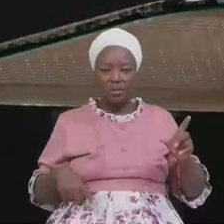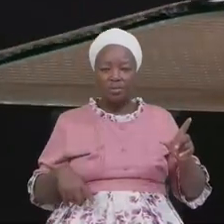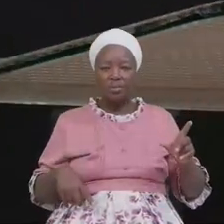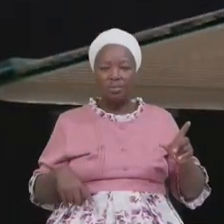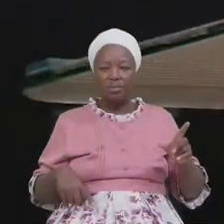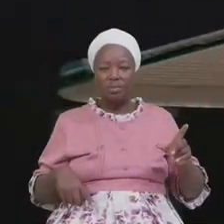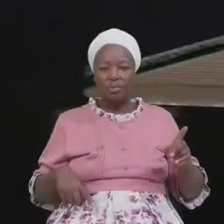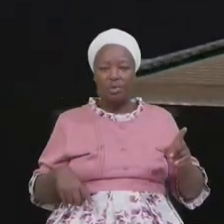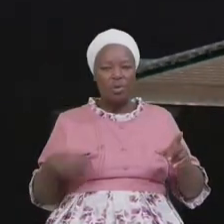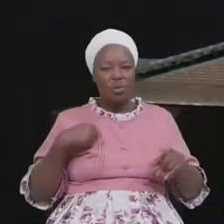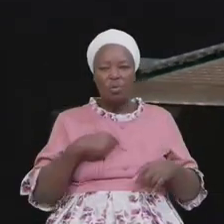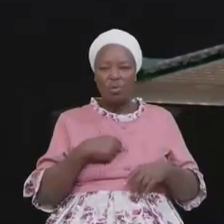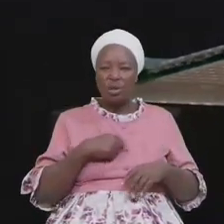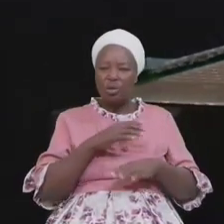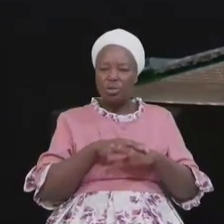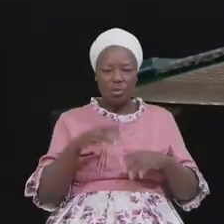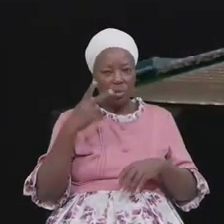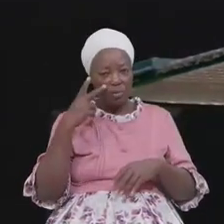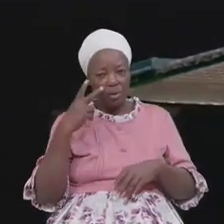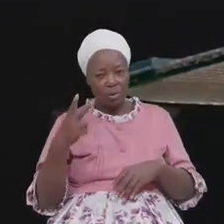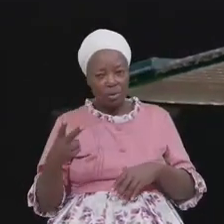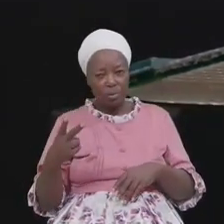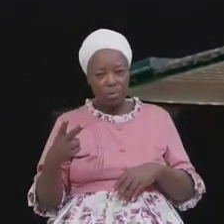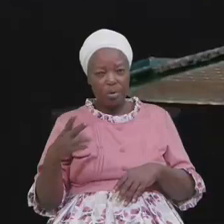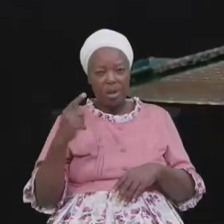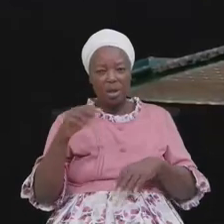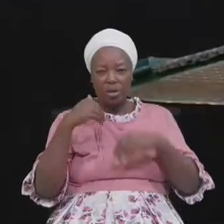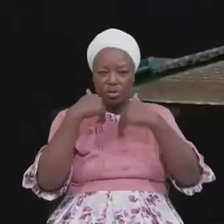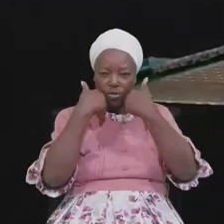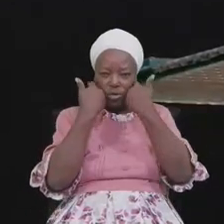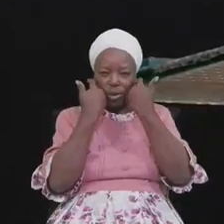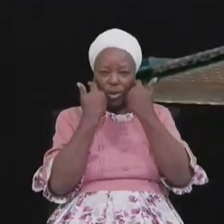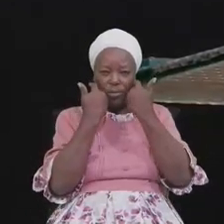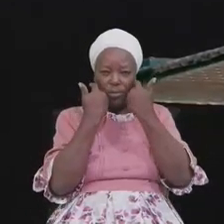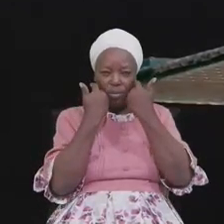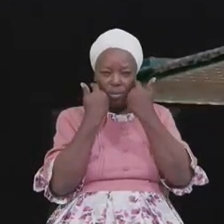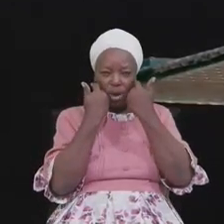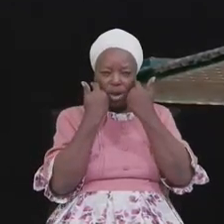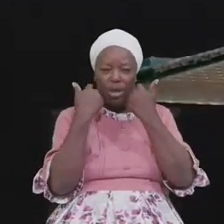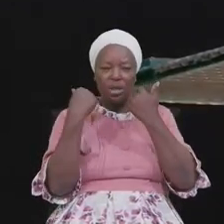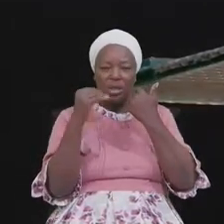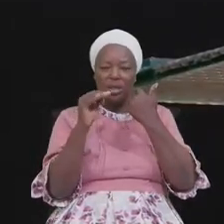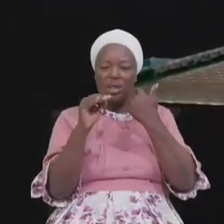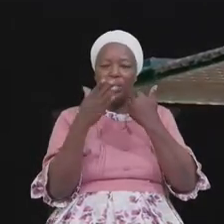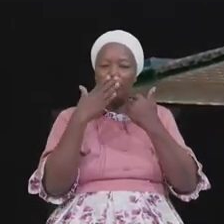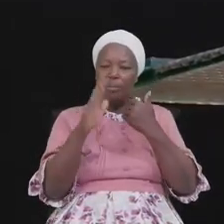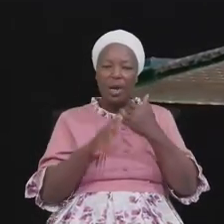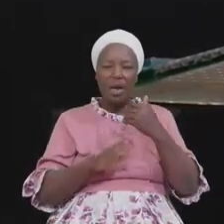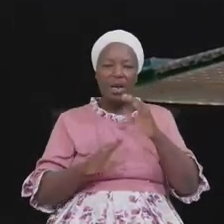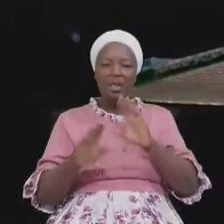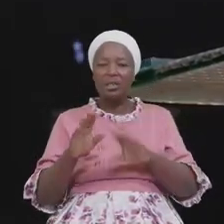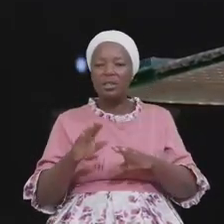Nous ne contemplons pas la honte, la dégradation des perdus.